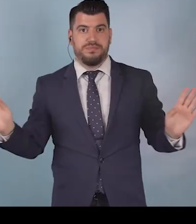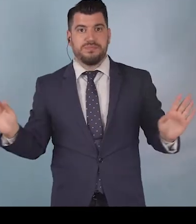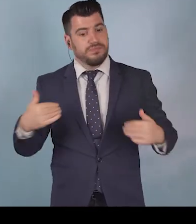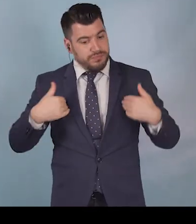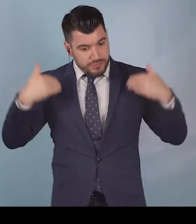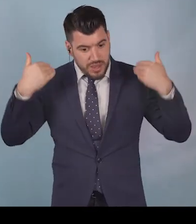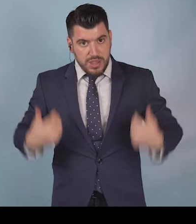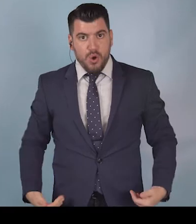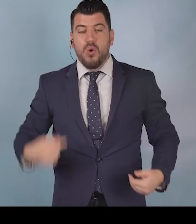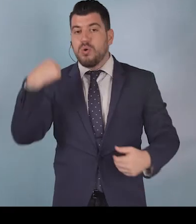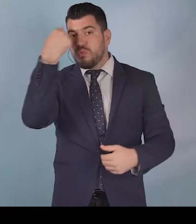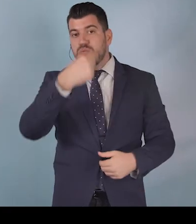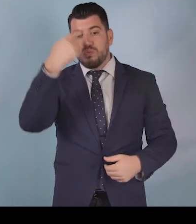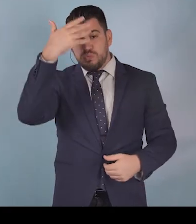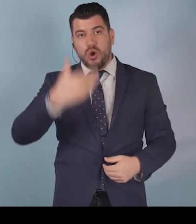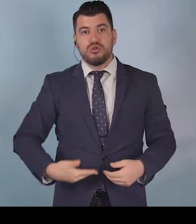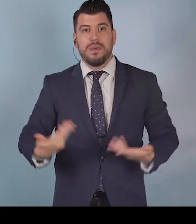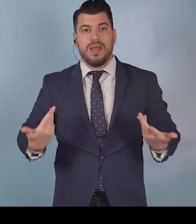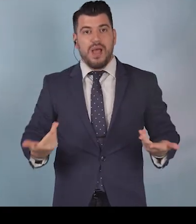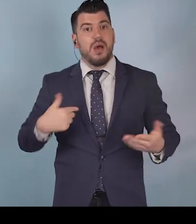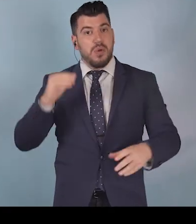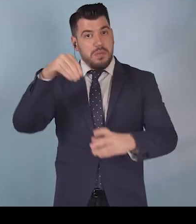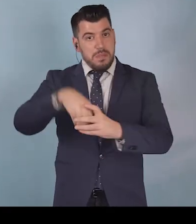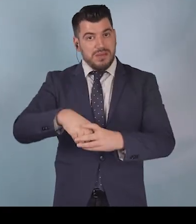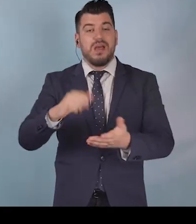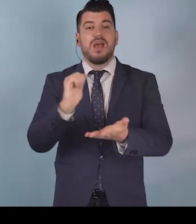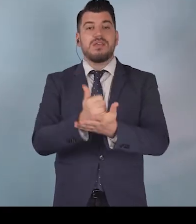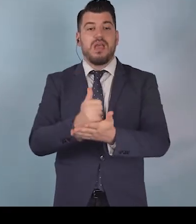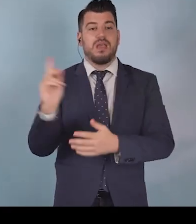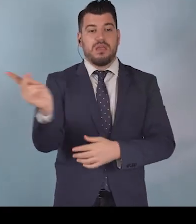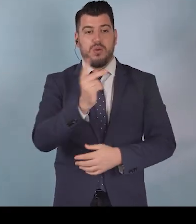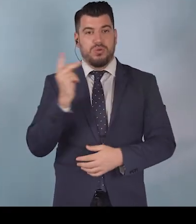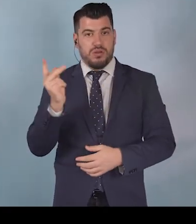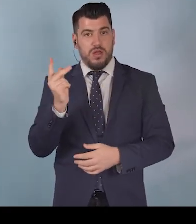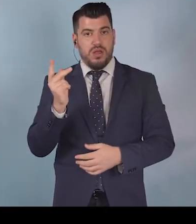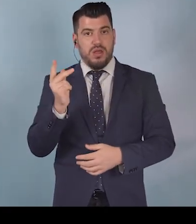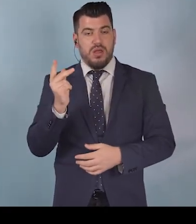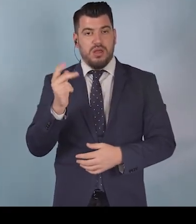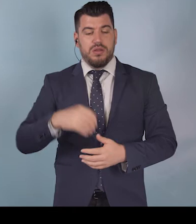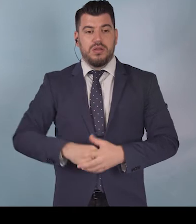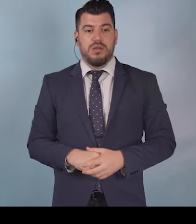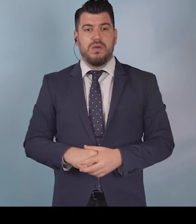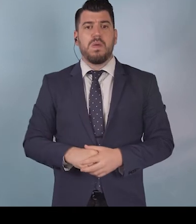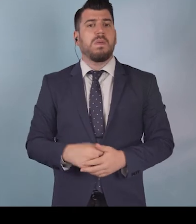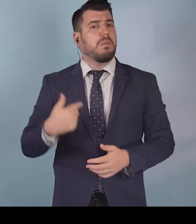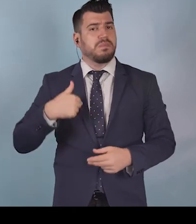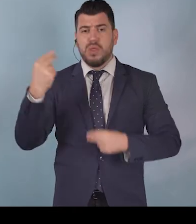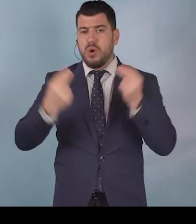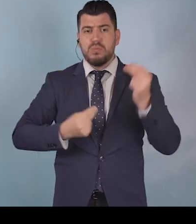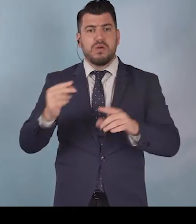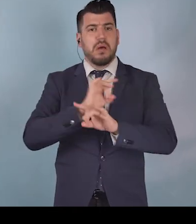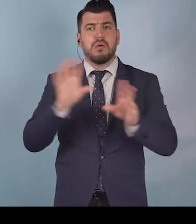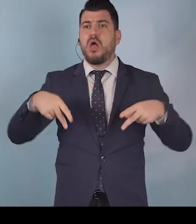και εγώ προσωπικά, που είμαι μέλος της ΛΟΑΤΚΙ κοινότητας, εγώ μπορεί να Δεν έχω θέμα και μπορώ να κρατάω το χέρι